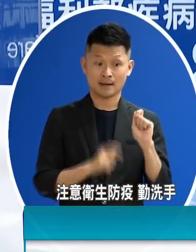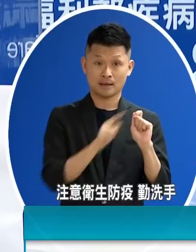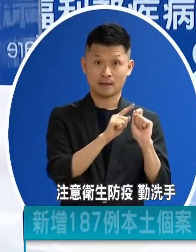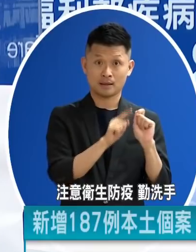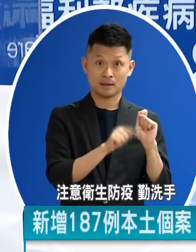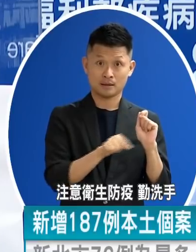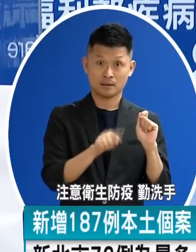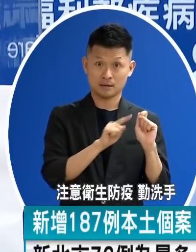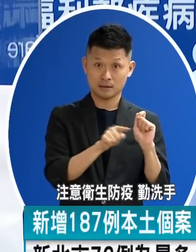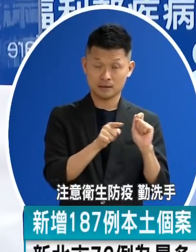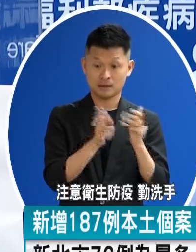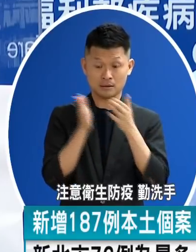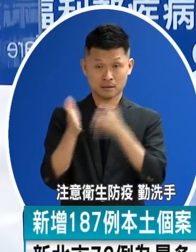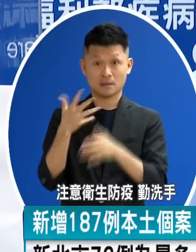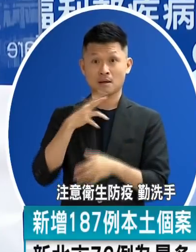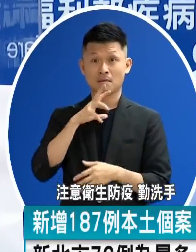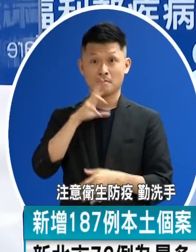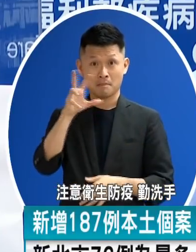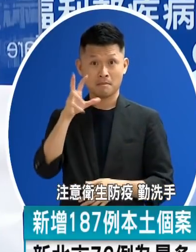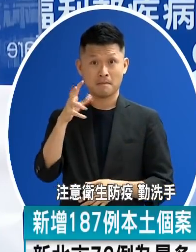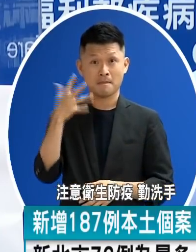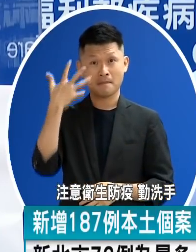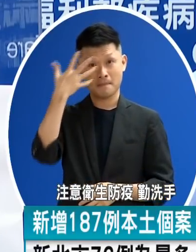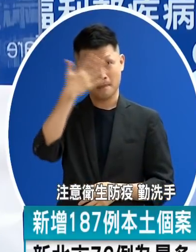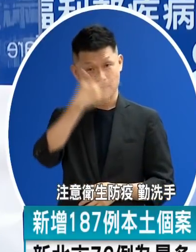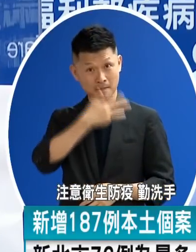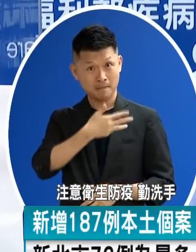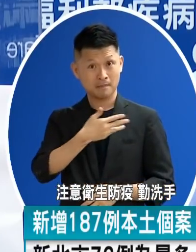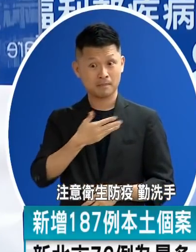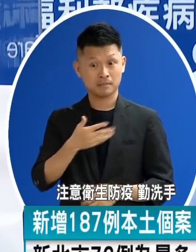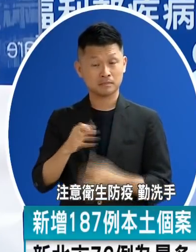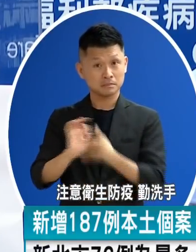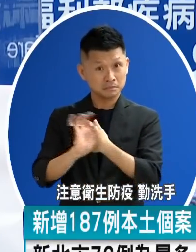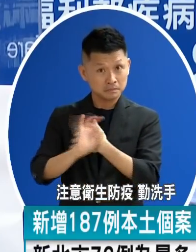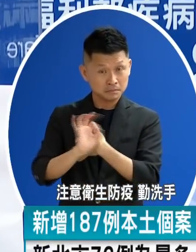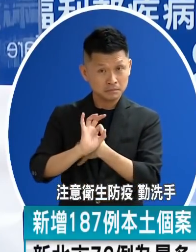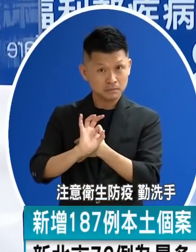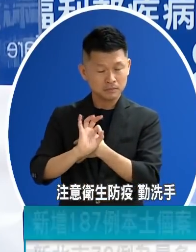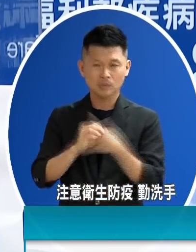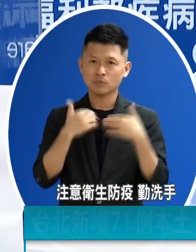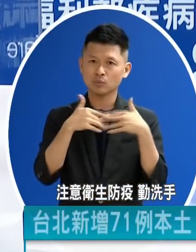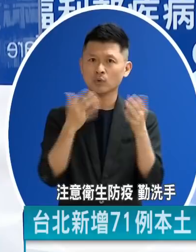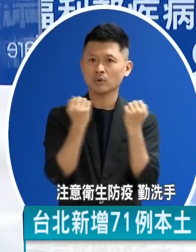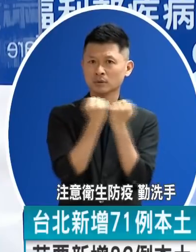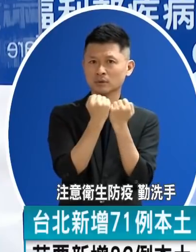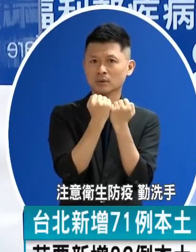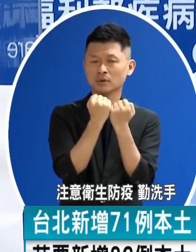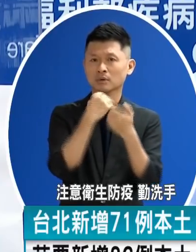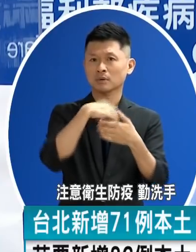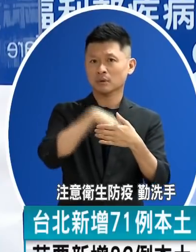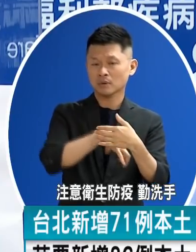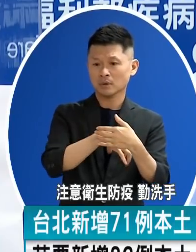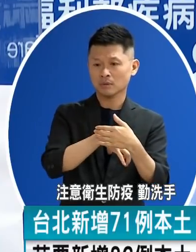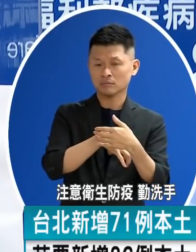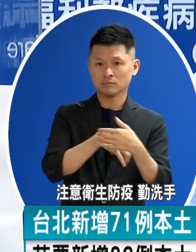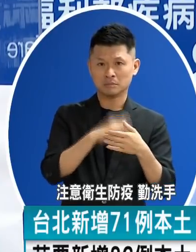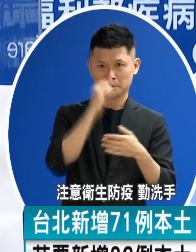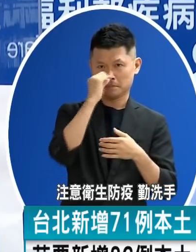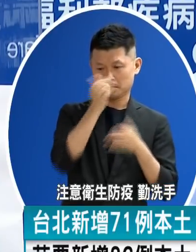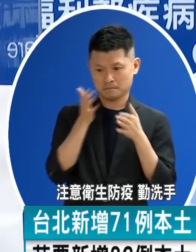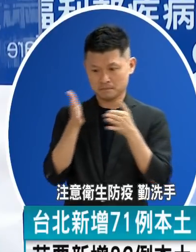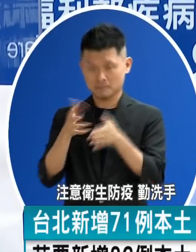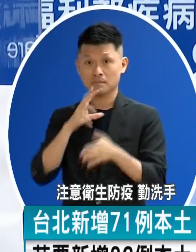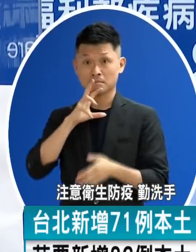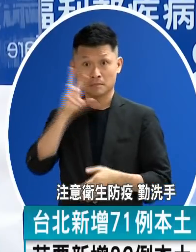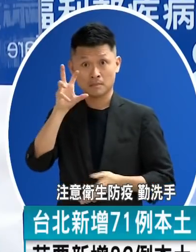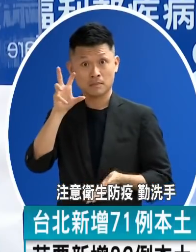AG 80岁以上的试验或等等，大概莫德纳他们也没有针对80岁以上